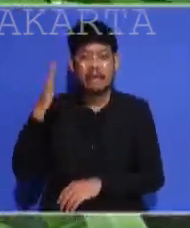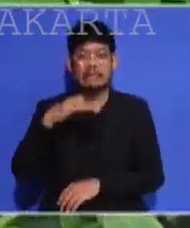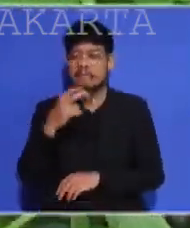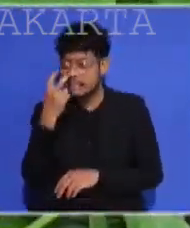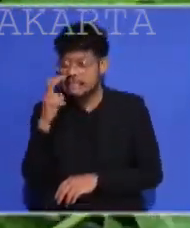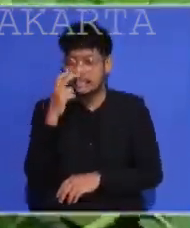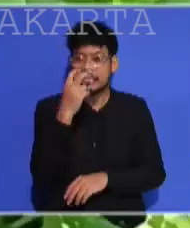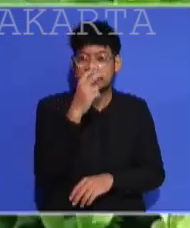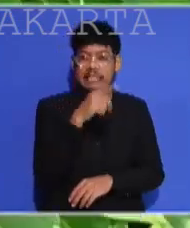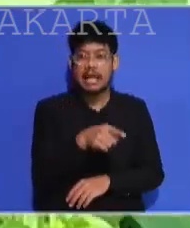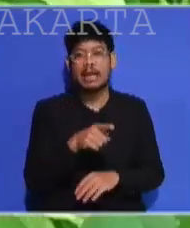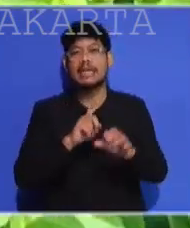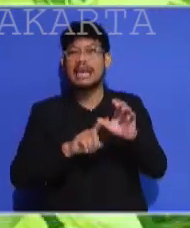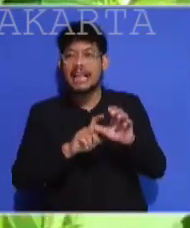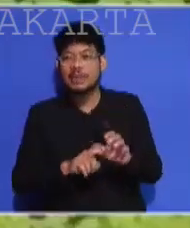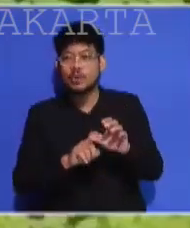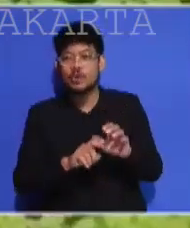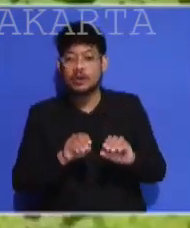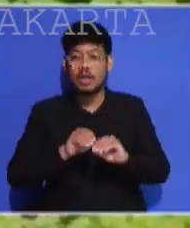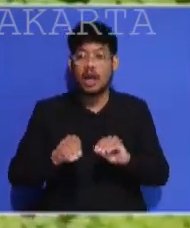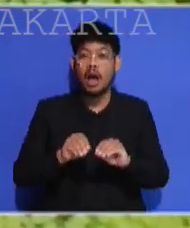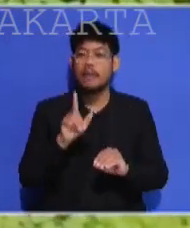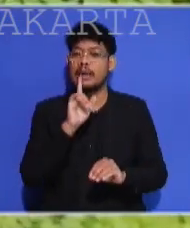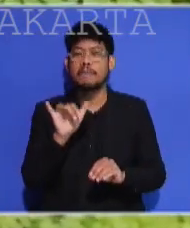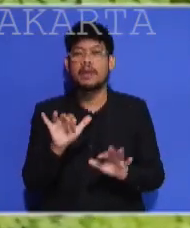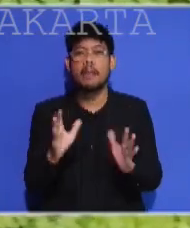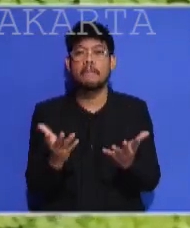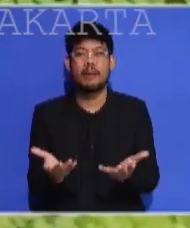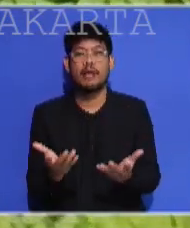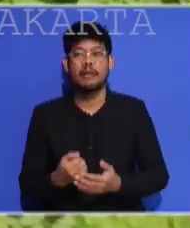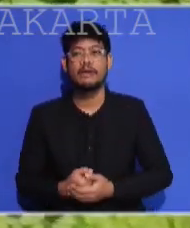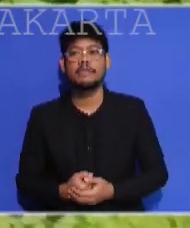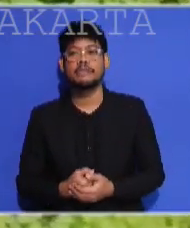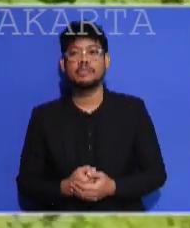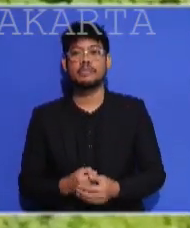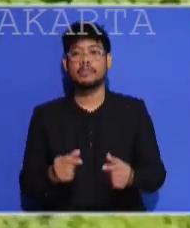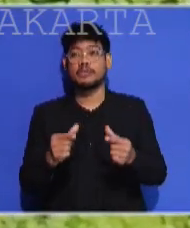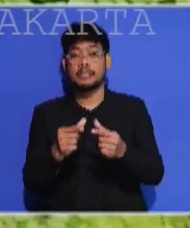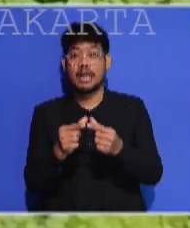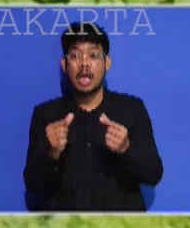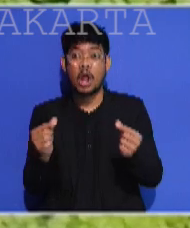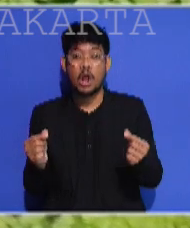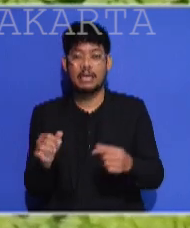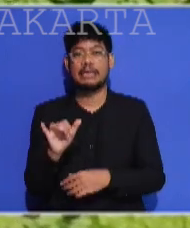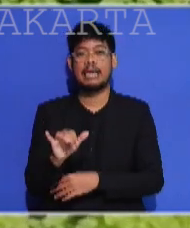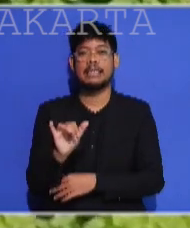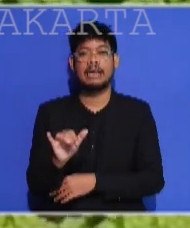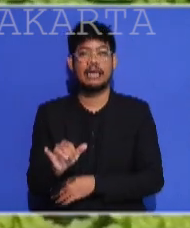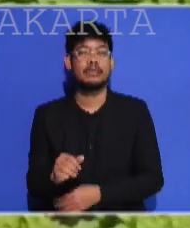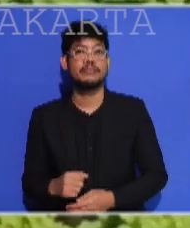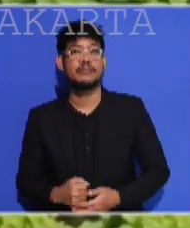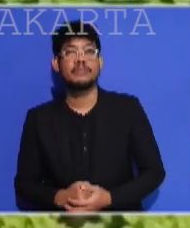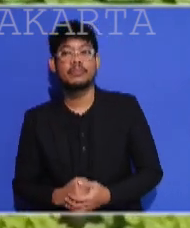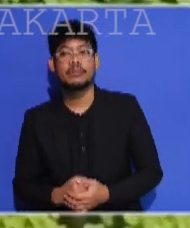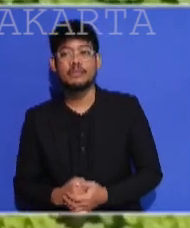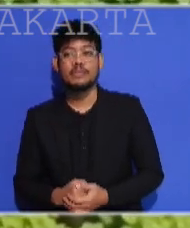gumantung kawontenan tanduran. Tanduran godhong ta Mas? Nggih. Urip-urip godhong. Dadi